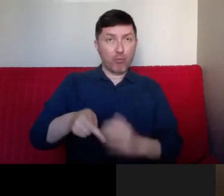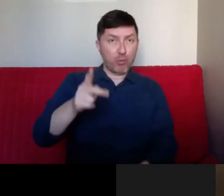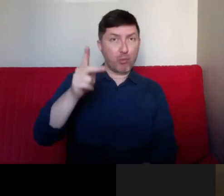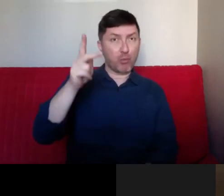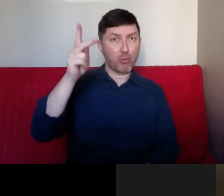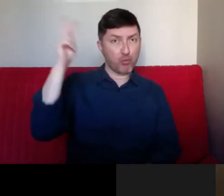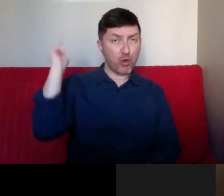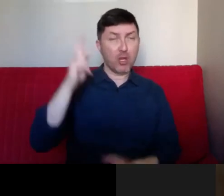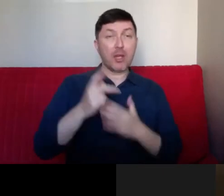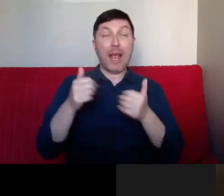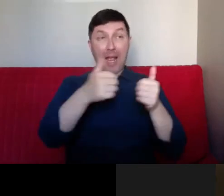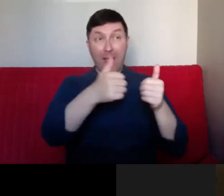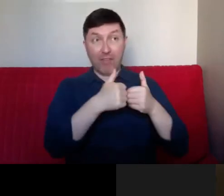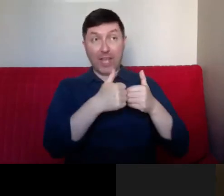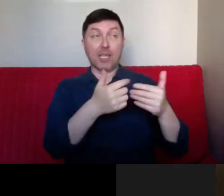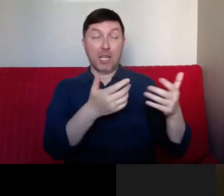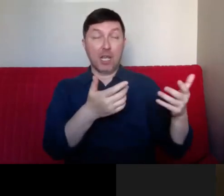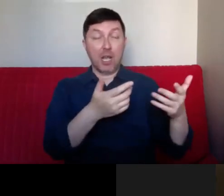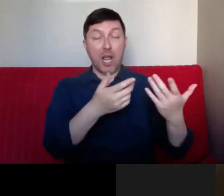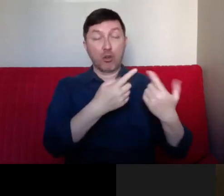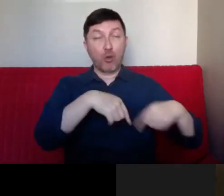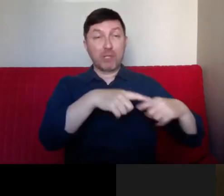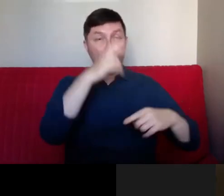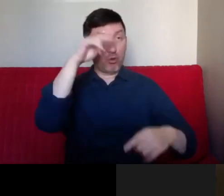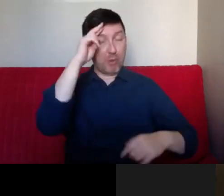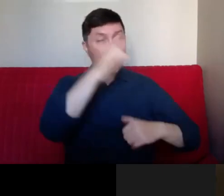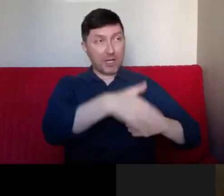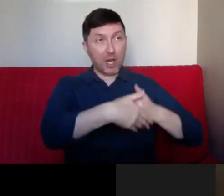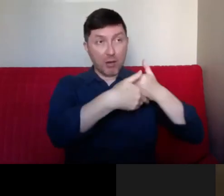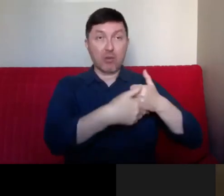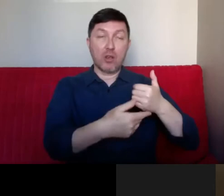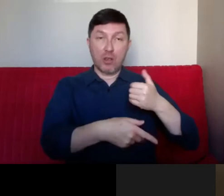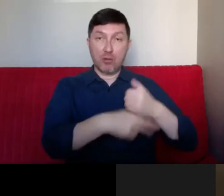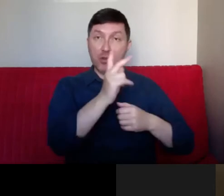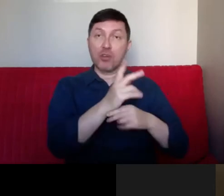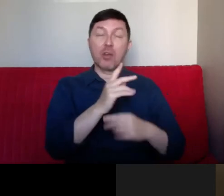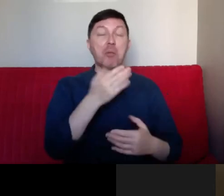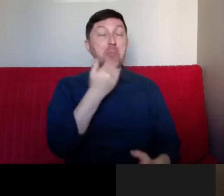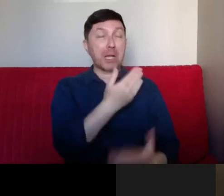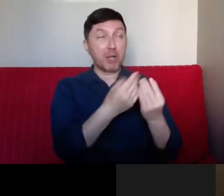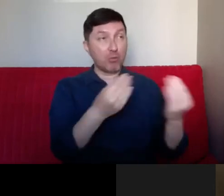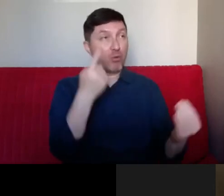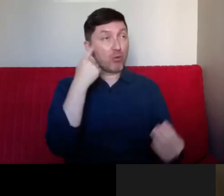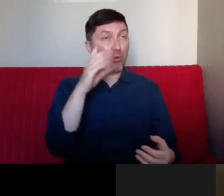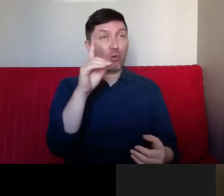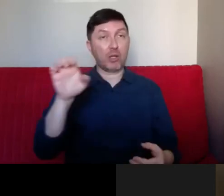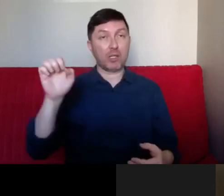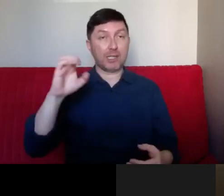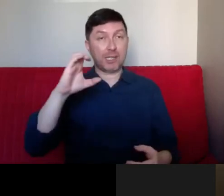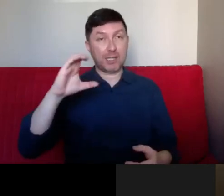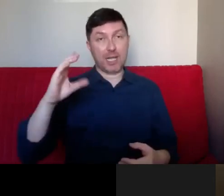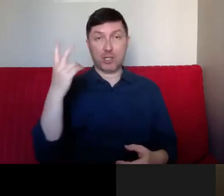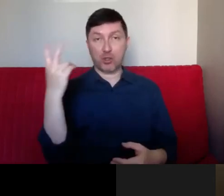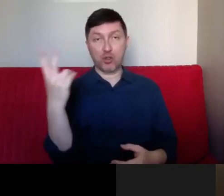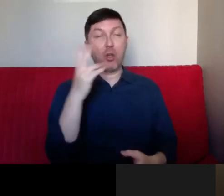l'appui de la Commission européenne, que je remercie beaucoup pour DESC 2, bien sûr. C'est un effort magnifique de la Commission européenne dans une